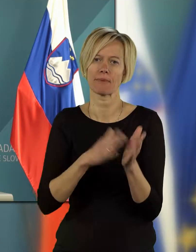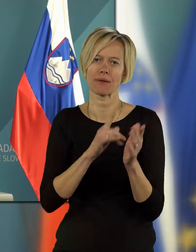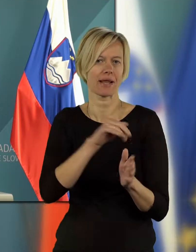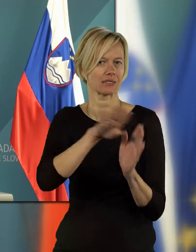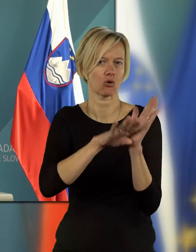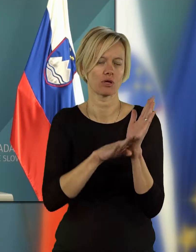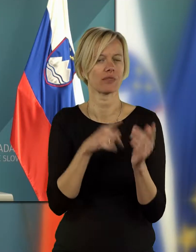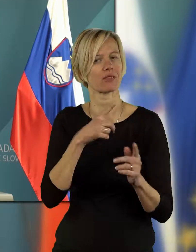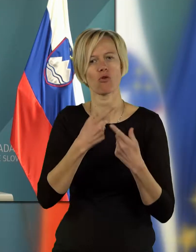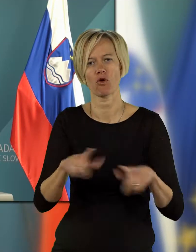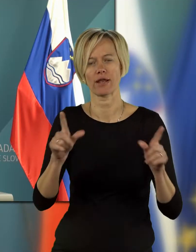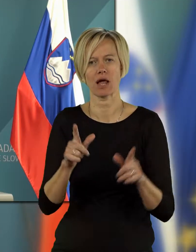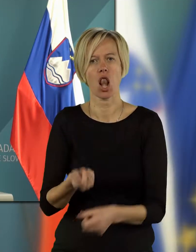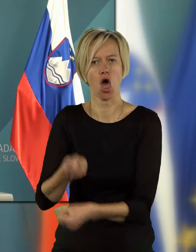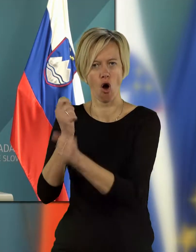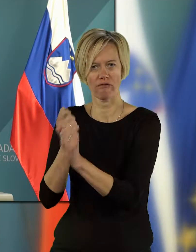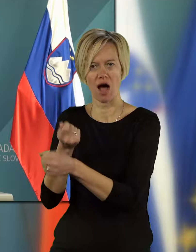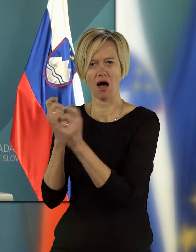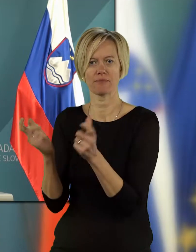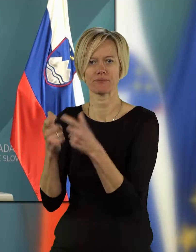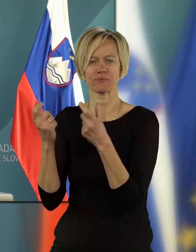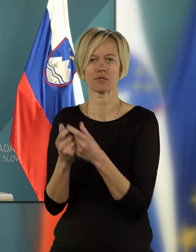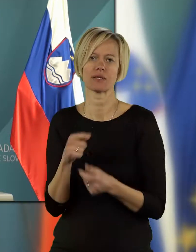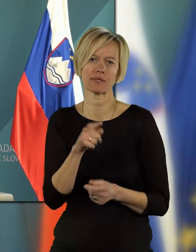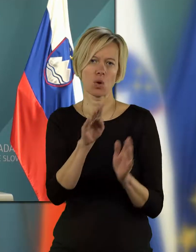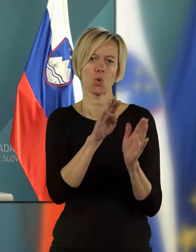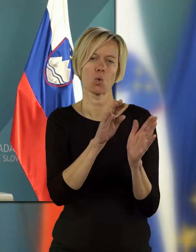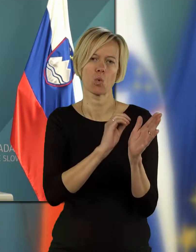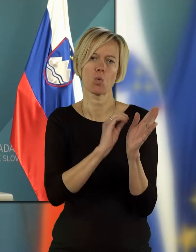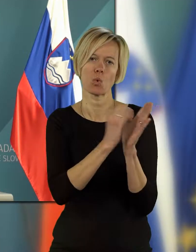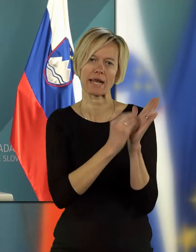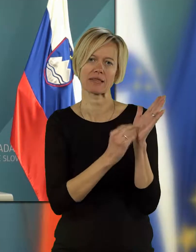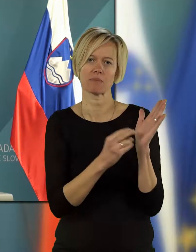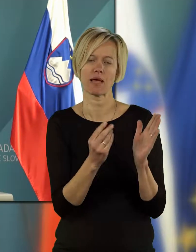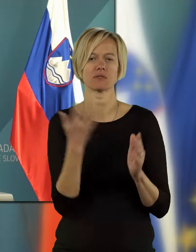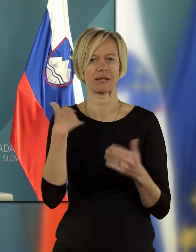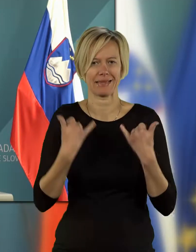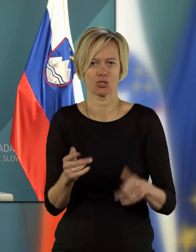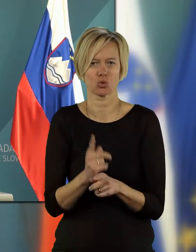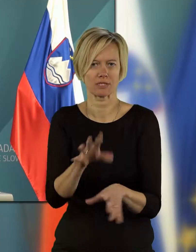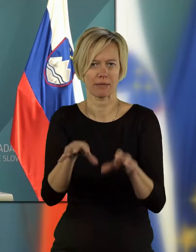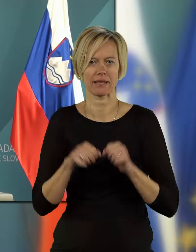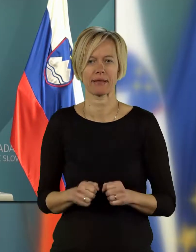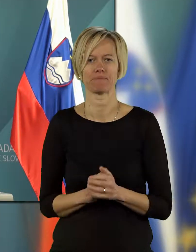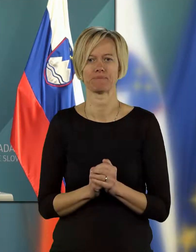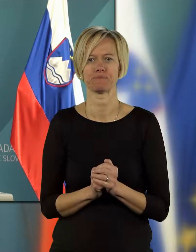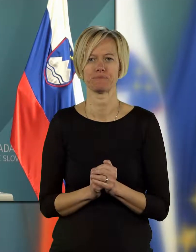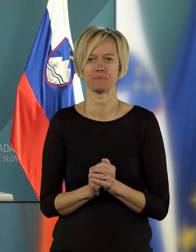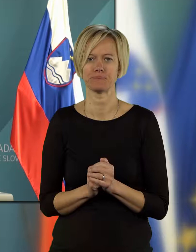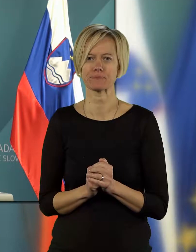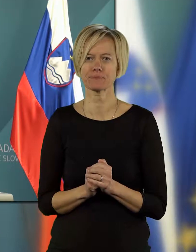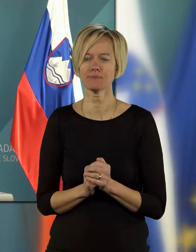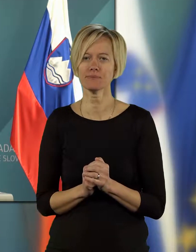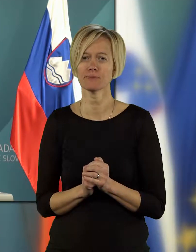za primere nezakonitega, nedovoljenega lova, tako da te uredbe so bile danes tudi sprejete.